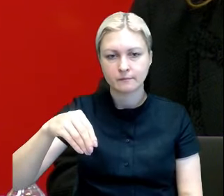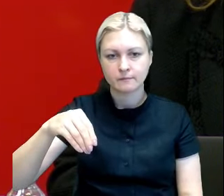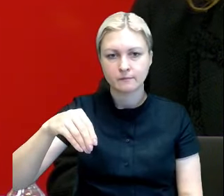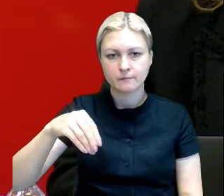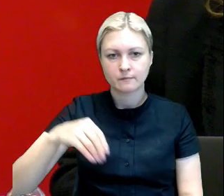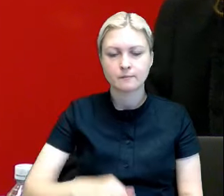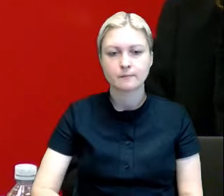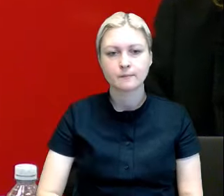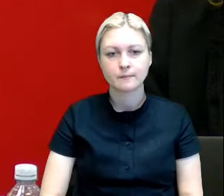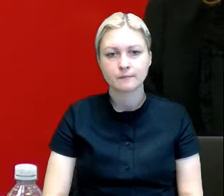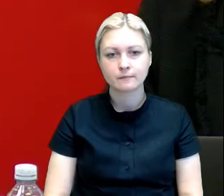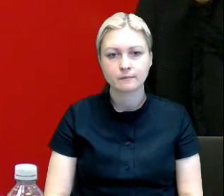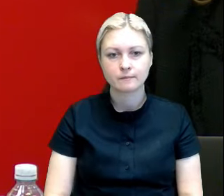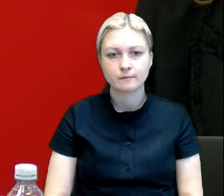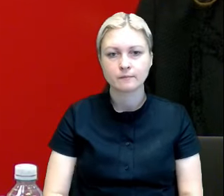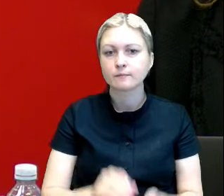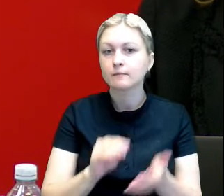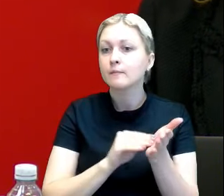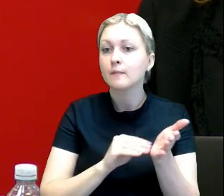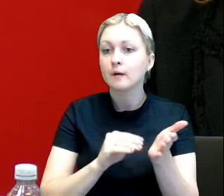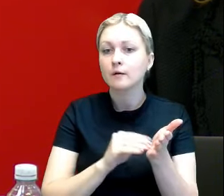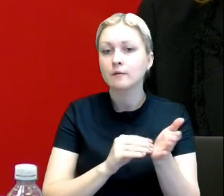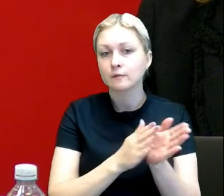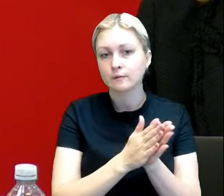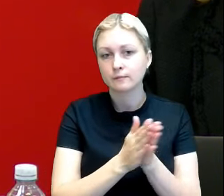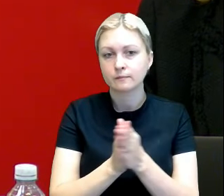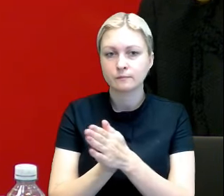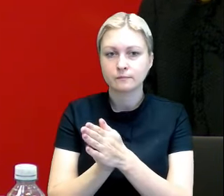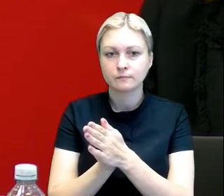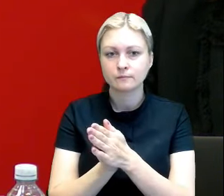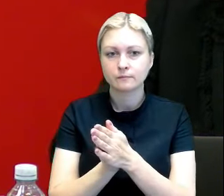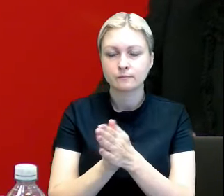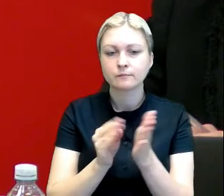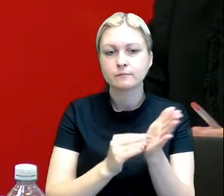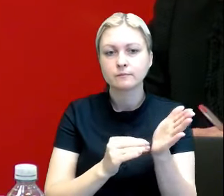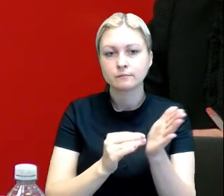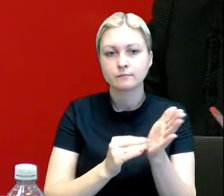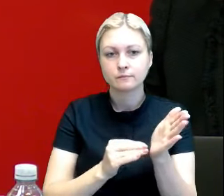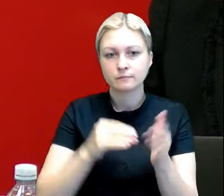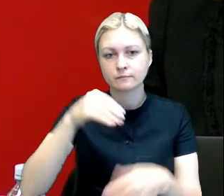prš dar si prašymas taip prašau startu dar